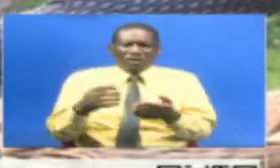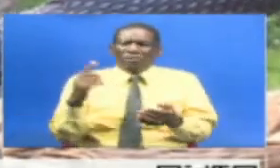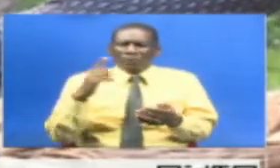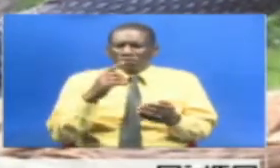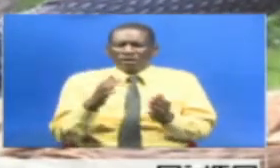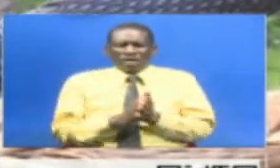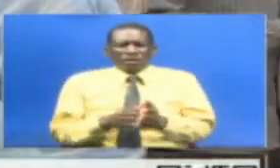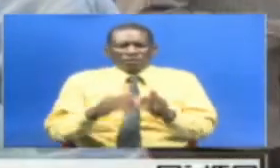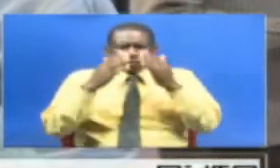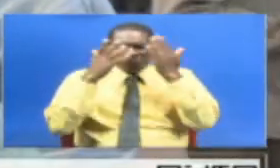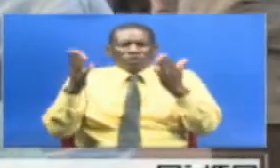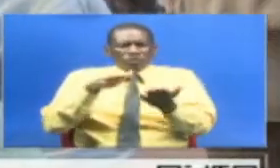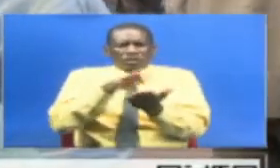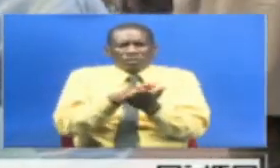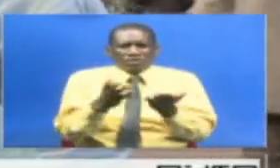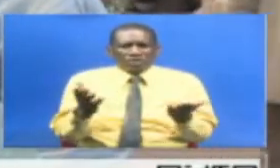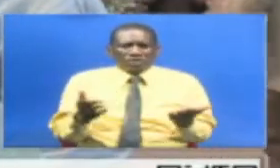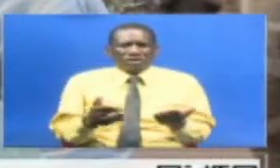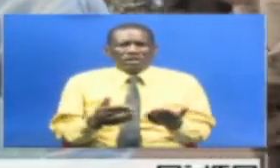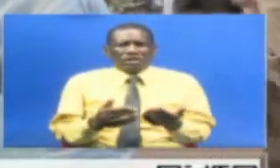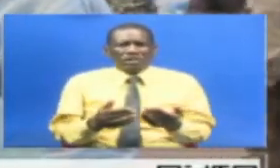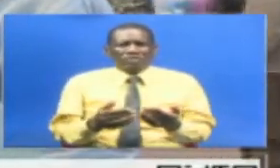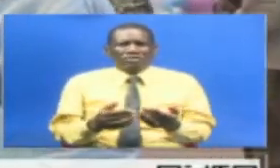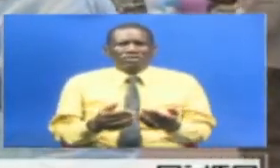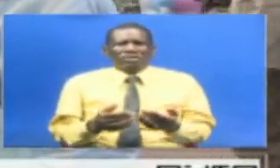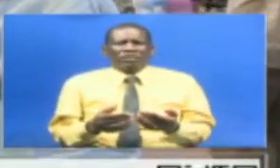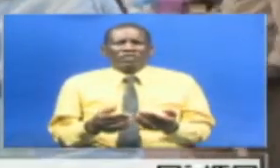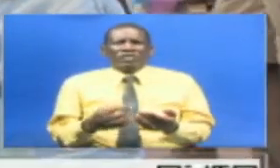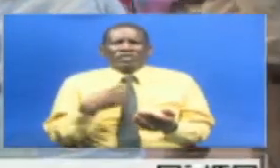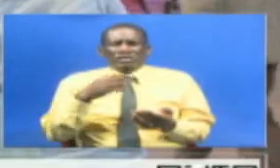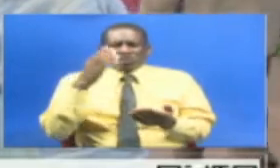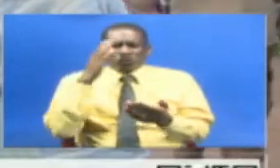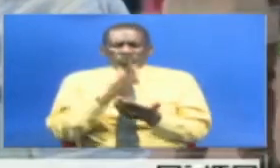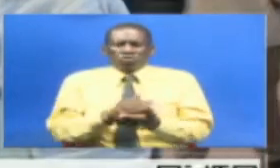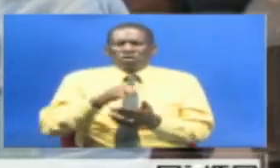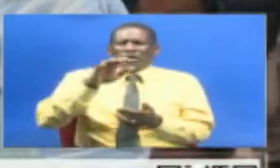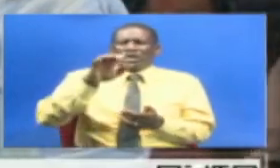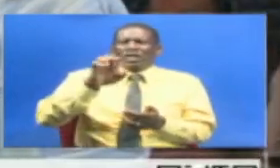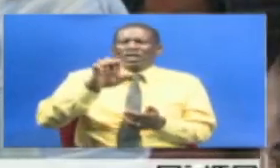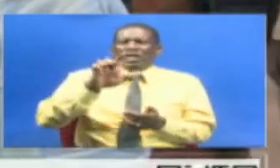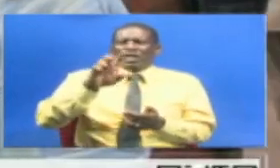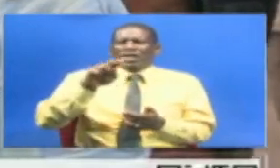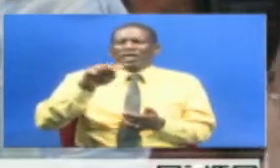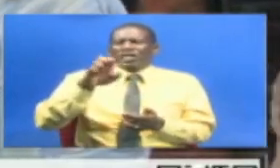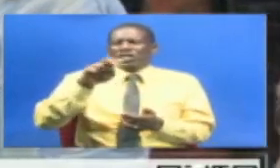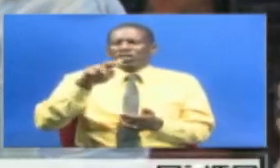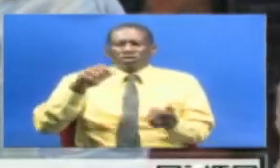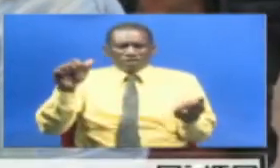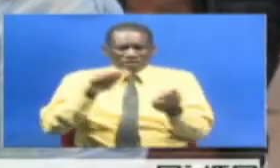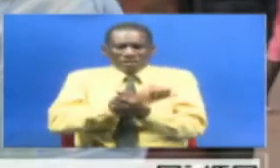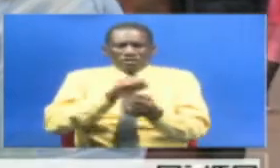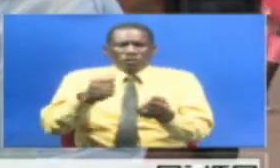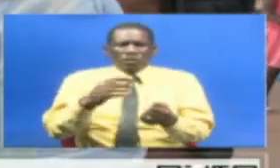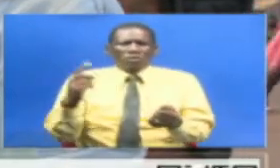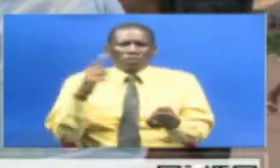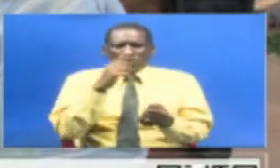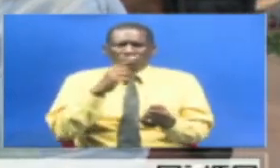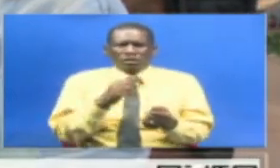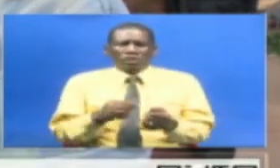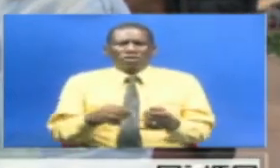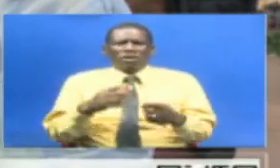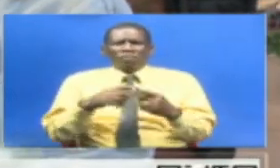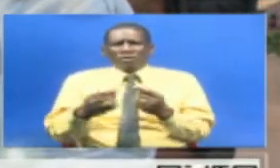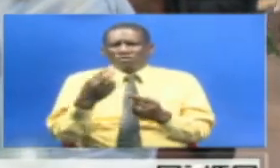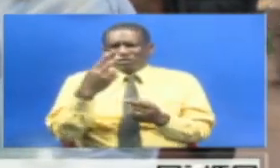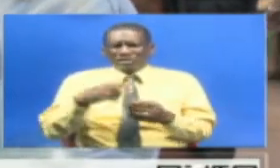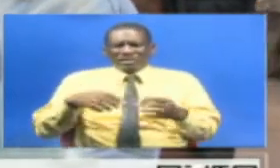hapa kwa mvua. Kamnya kaisa anasema saba naye kweli Nino ilikuja naye likifanya madhara ambayo kweli hatukutarajia kwamba ingefanya, lakini tuliona